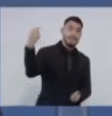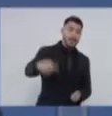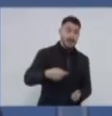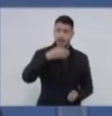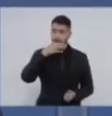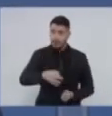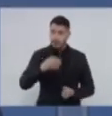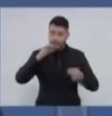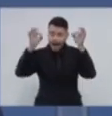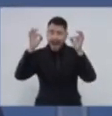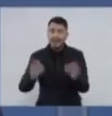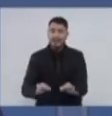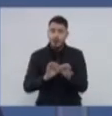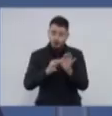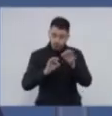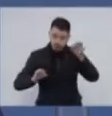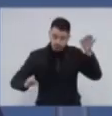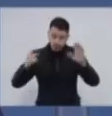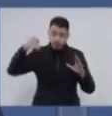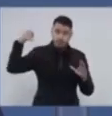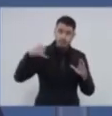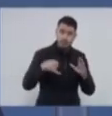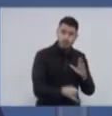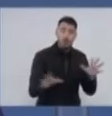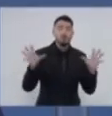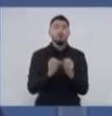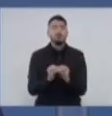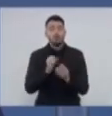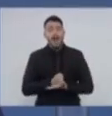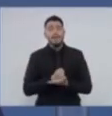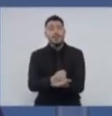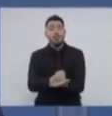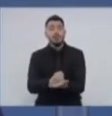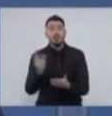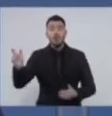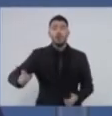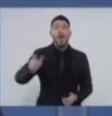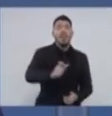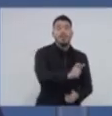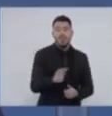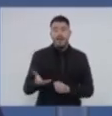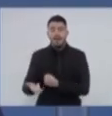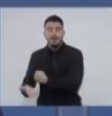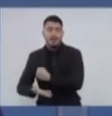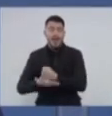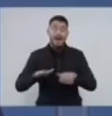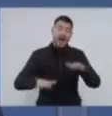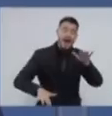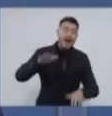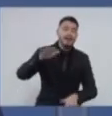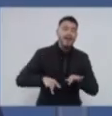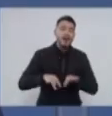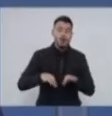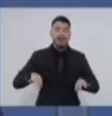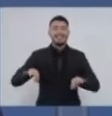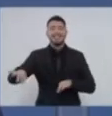ακριβώς των των επιδοτήσεων που δικαιούται ο κάθε καλλιεργητής ανάλογα με τα στρέμματα που θα δηλωθούν στη